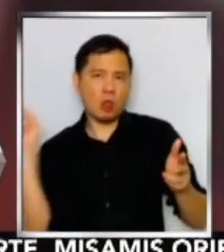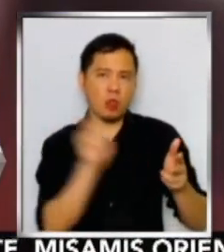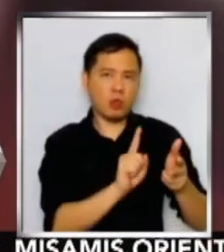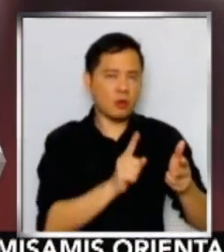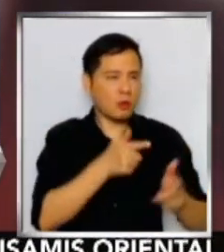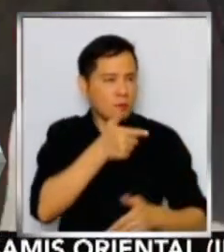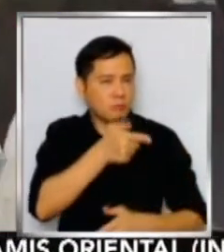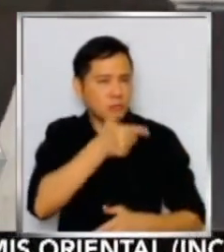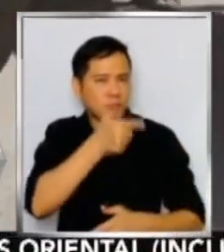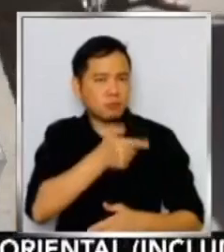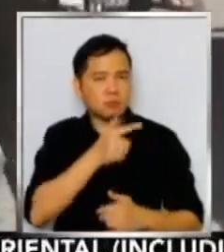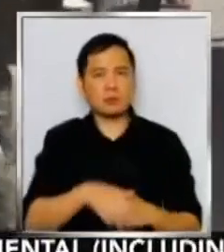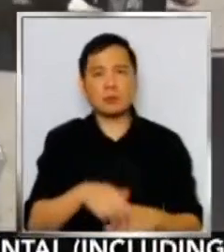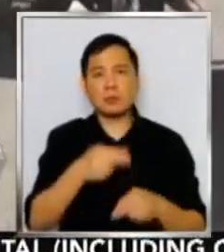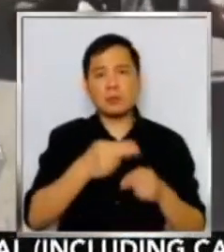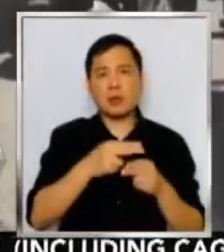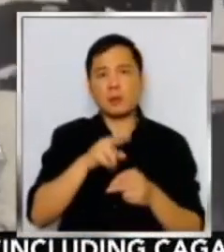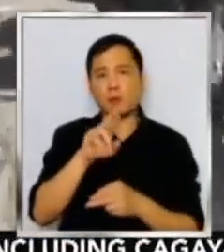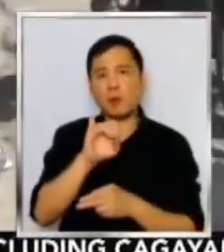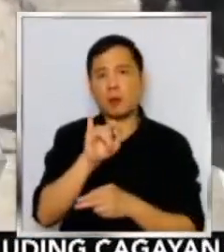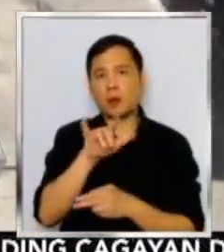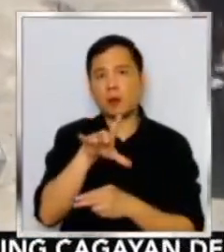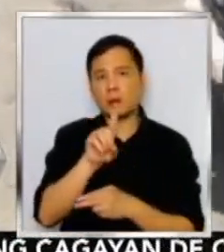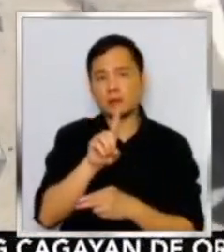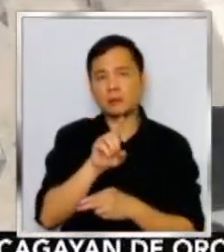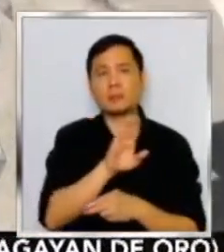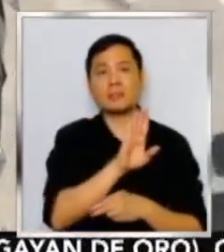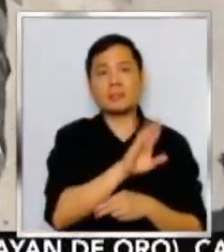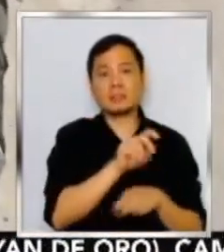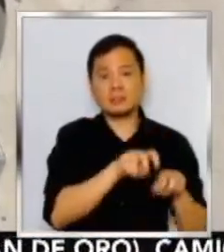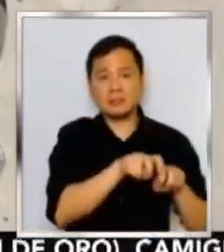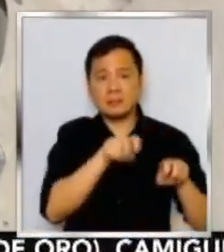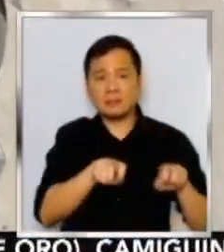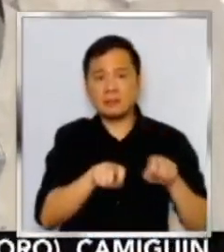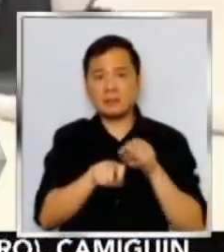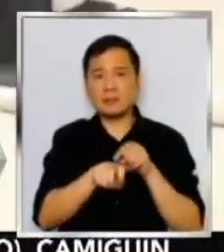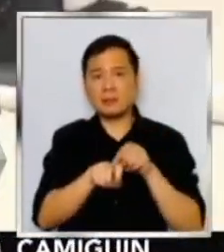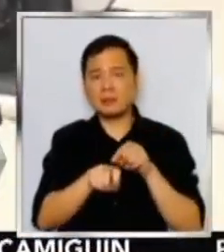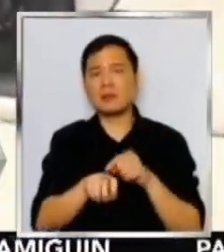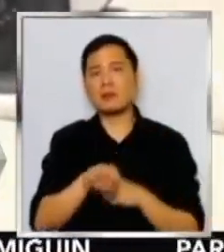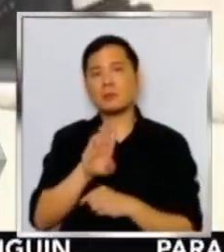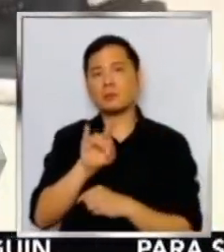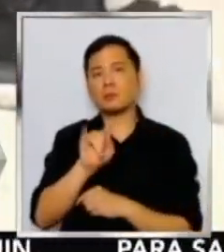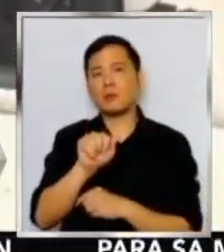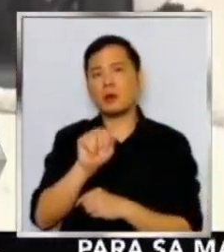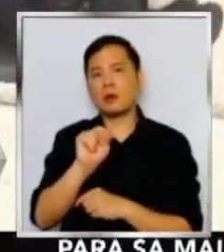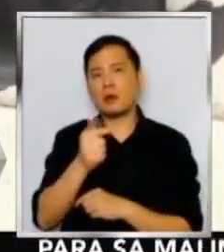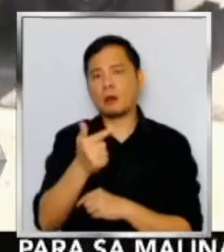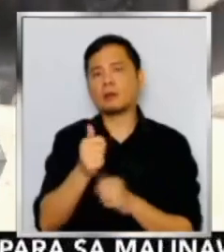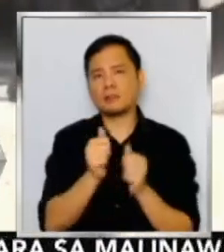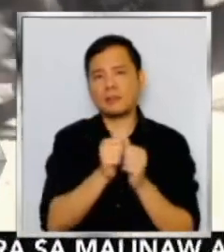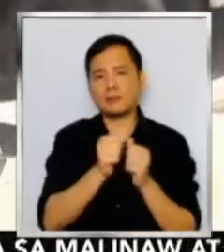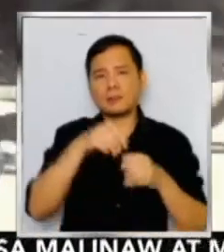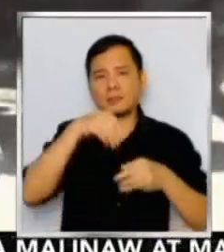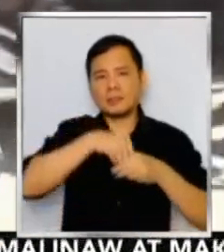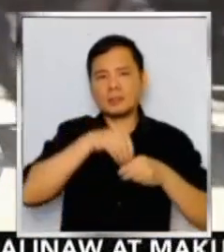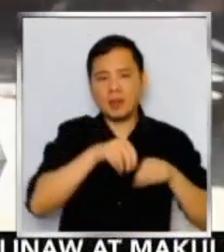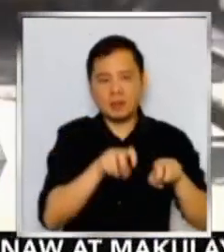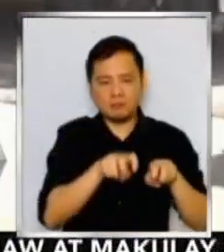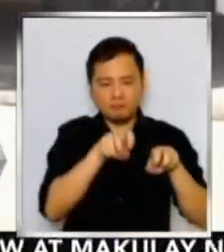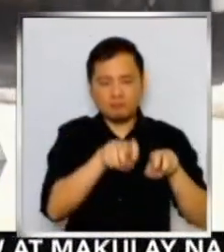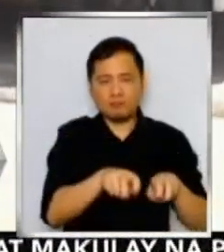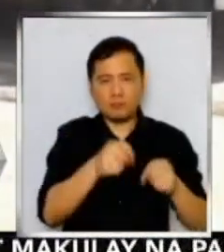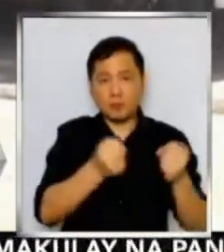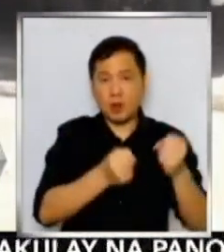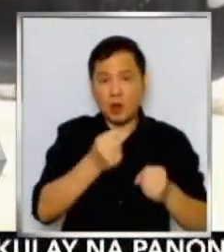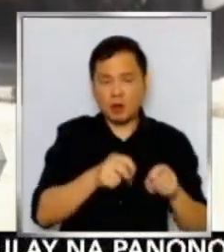Balkin. Critical naman ang kanyang escort na si Master Sergeant Ariel Butang na kasama niya sa sasakyan. Pasado alas 9 ng